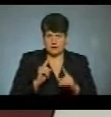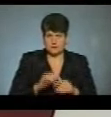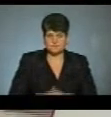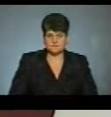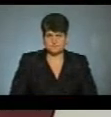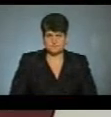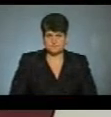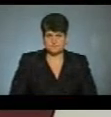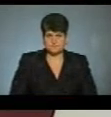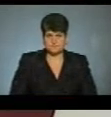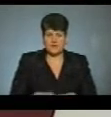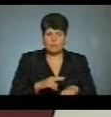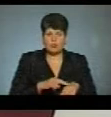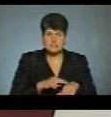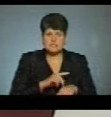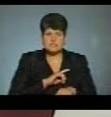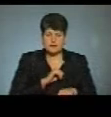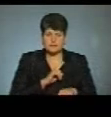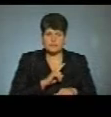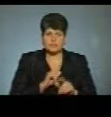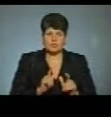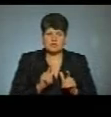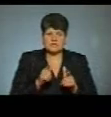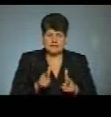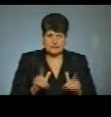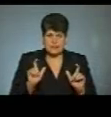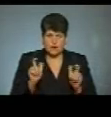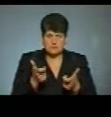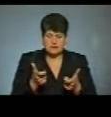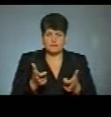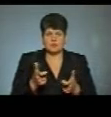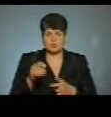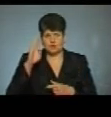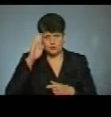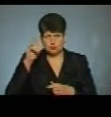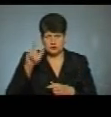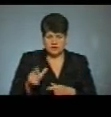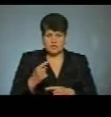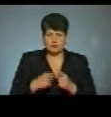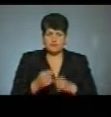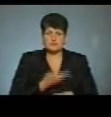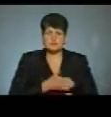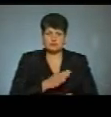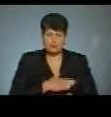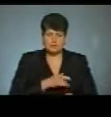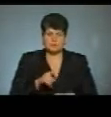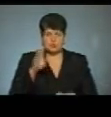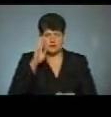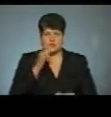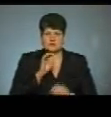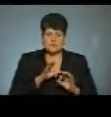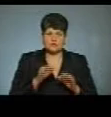Бойко. Поліцейські поселили на обсервацію чоловіка, який повернувся із заробітків з Польщі. Це житель Тернополя. Чоловік розповів, що